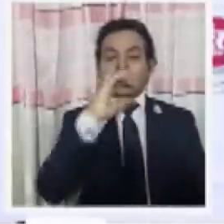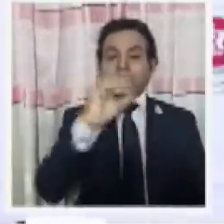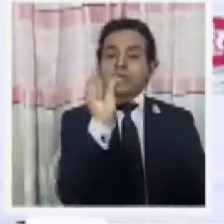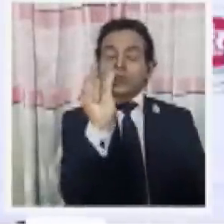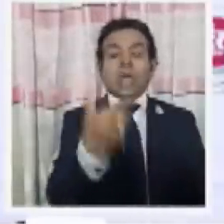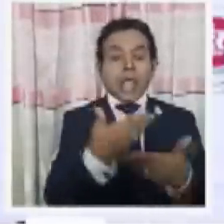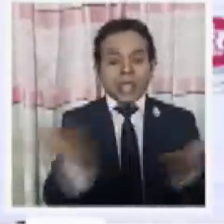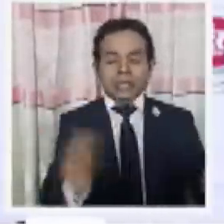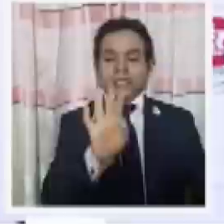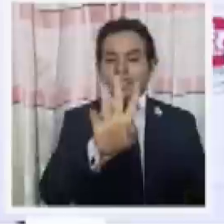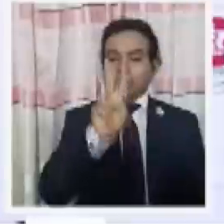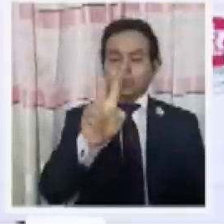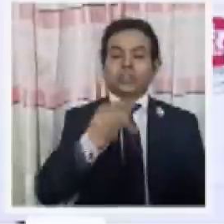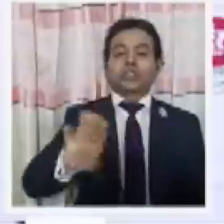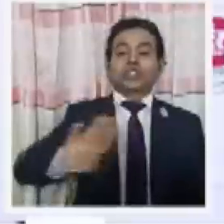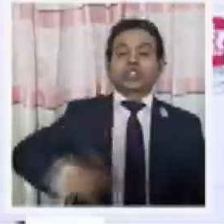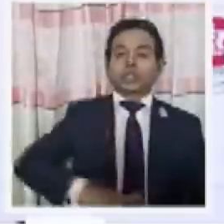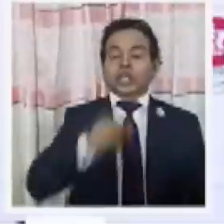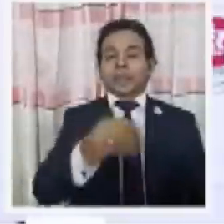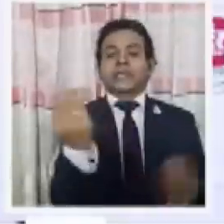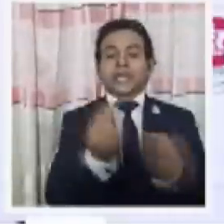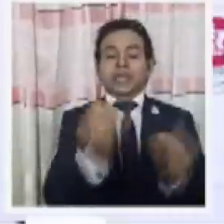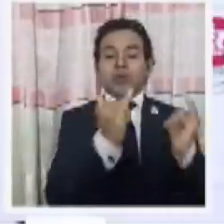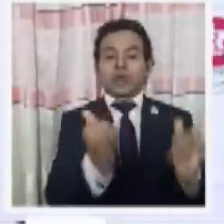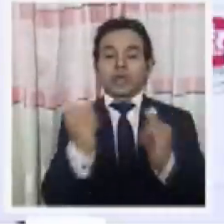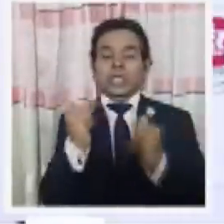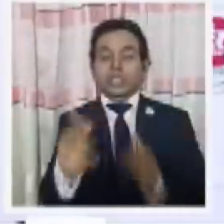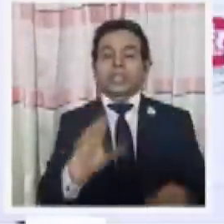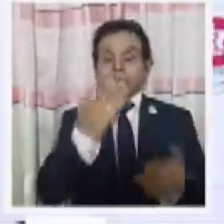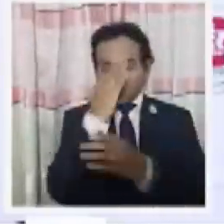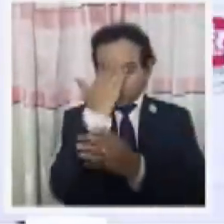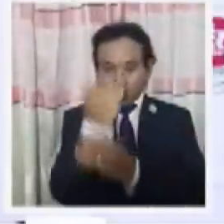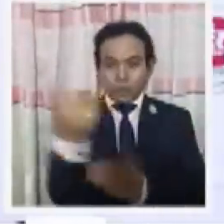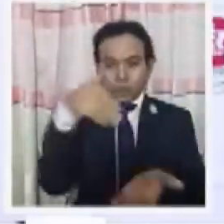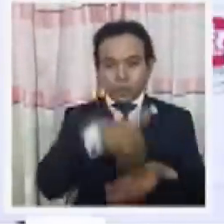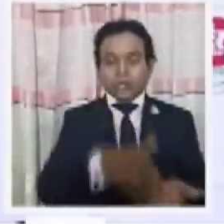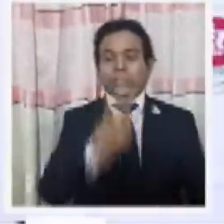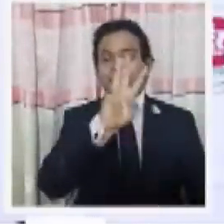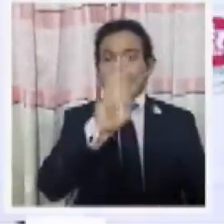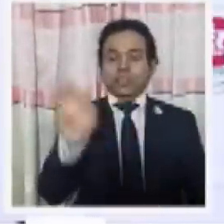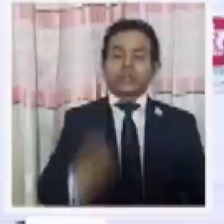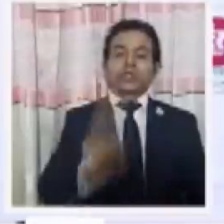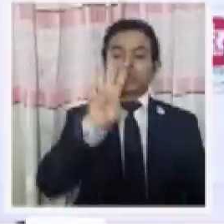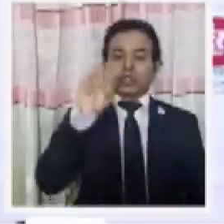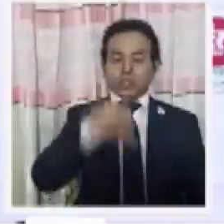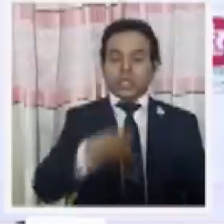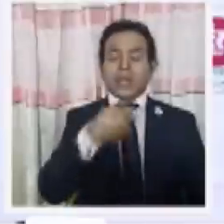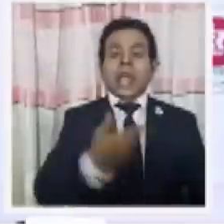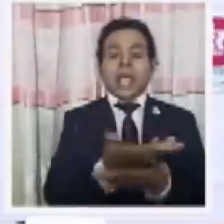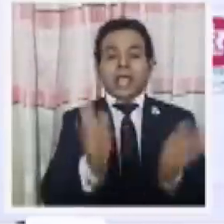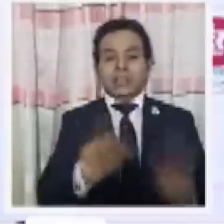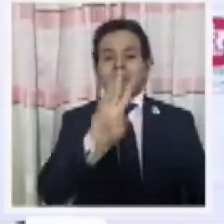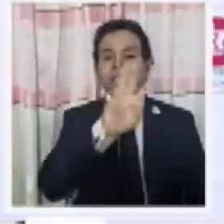4,236টি সাধারণ শয্যা। ঢাকা মহানগরীতে আইসিইউ শয্যায় ভর্তি আছে 100 জন এবং খালি আছে 42টি আইসিইউ শয্যা।